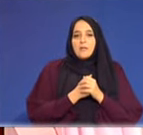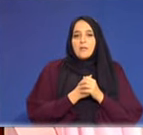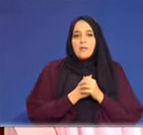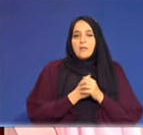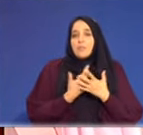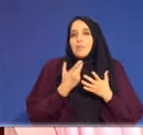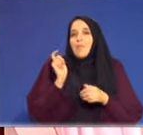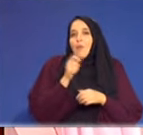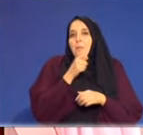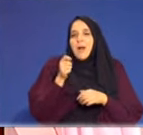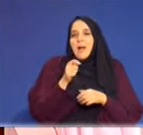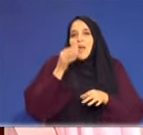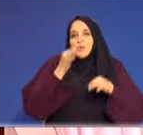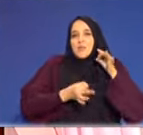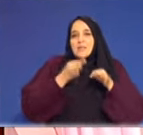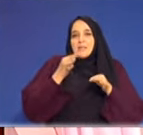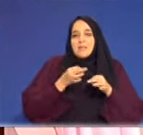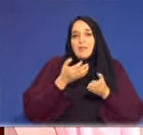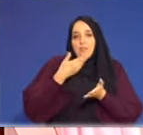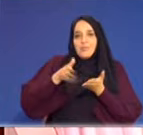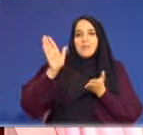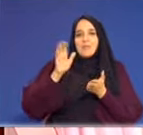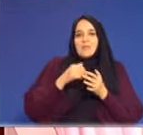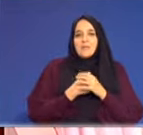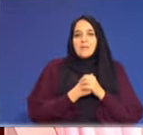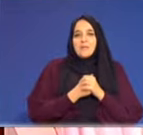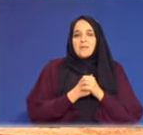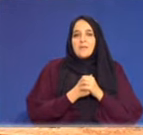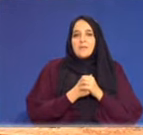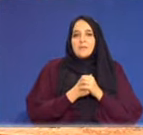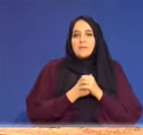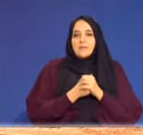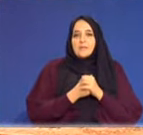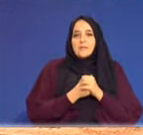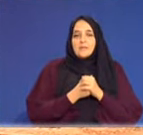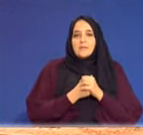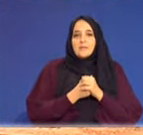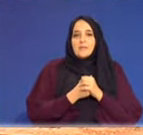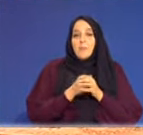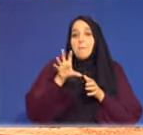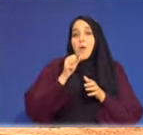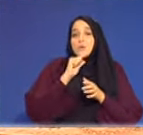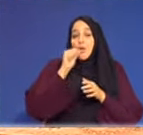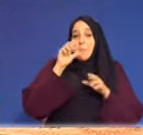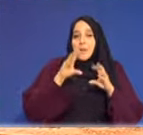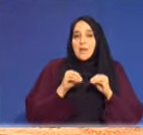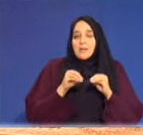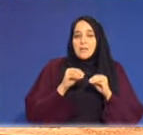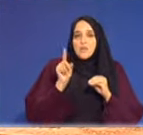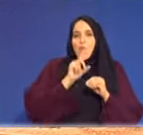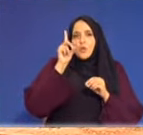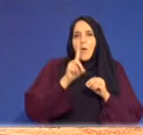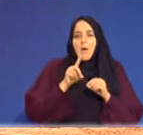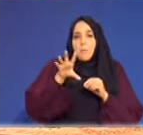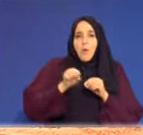فمن مقتضيات العدالة أن يطرد من ذلك المكان الذي احتله بغير وجه حق.